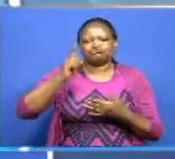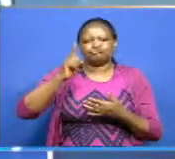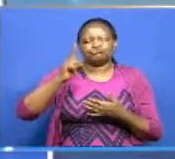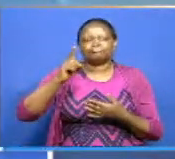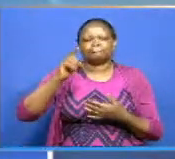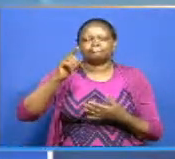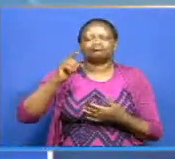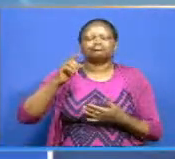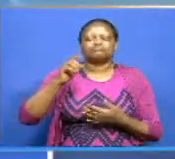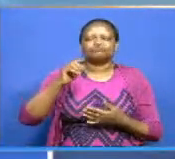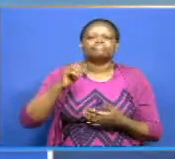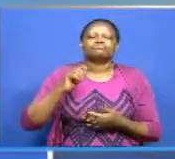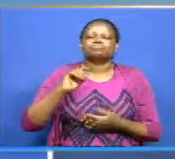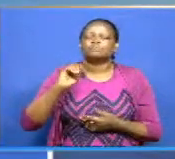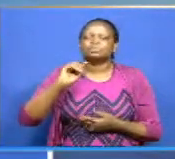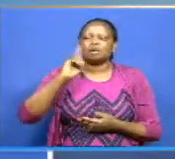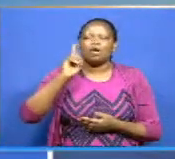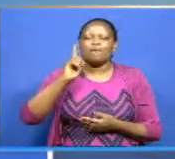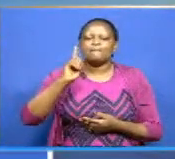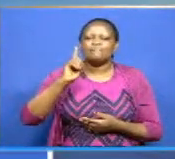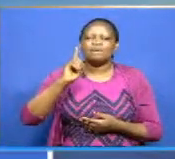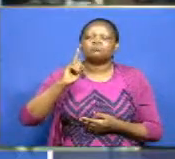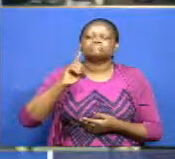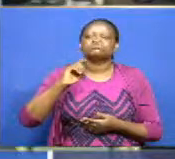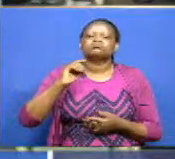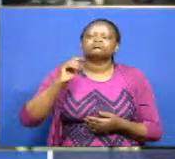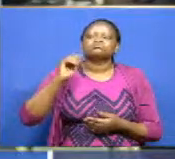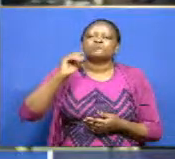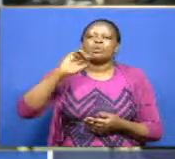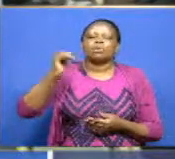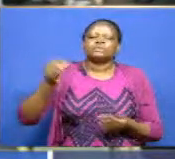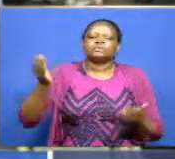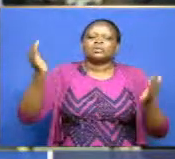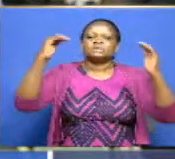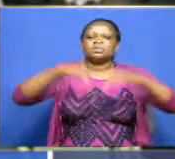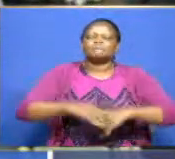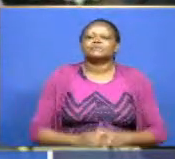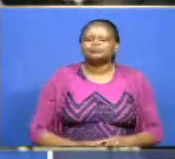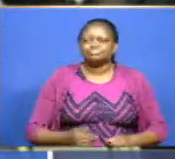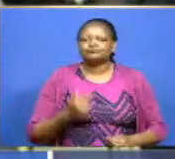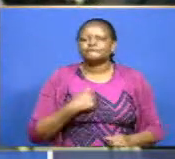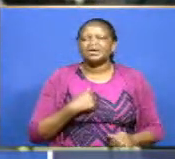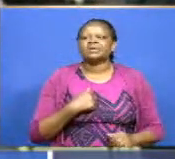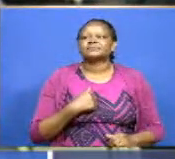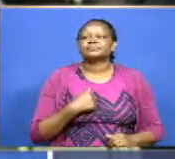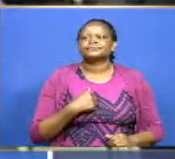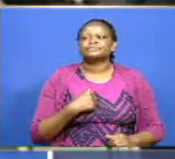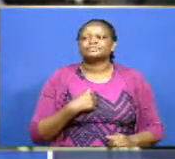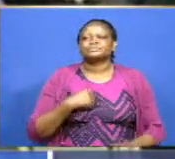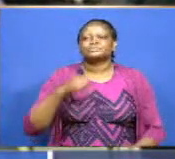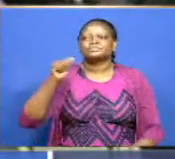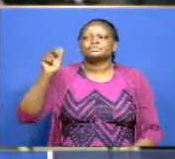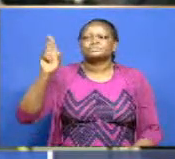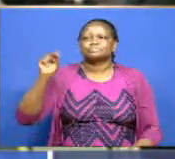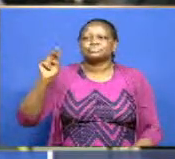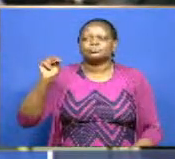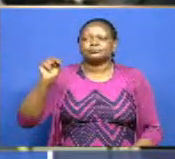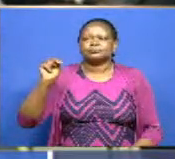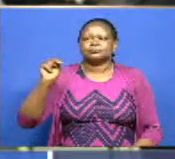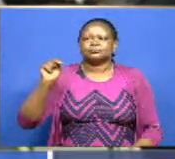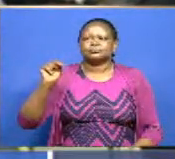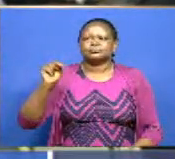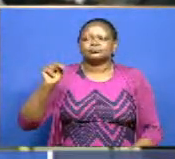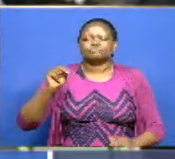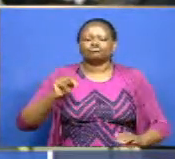Nairobi. Tazama taarifa hiyo mtazamaji. I, Ann Kananu Mwenda,